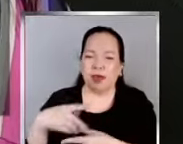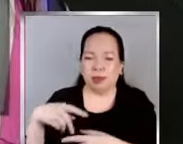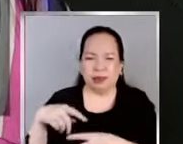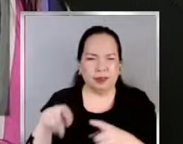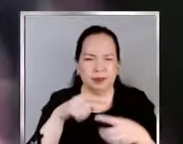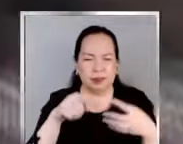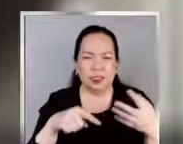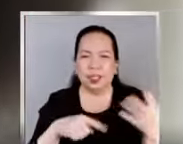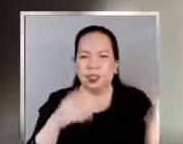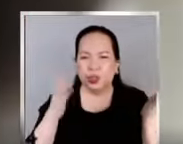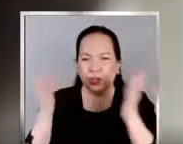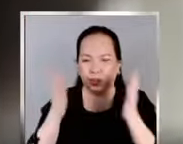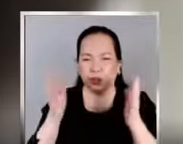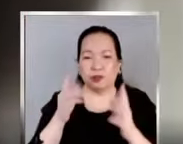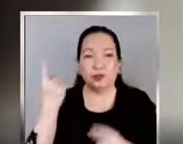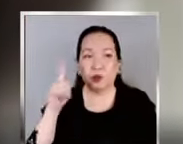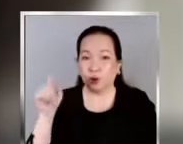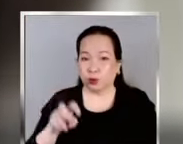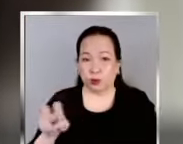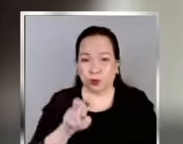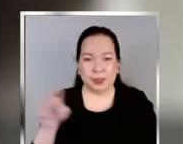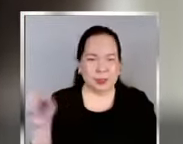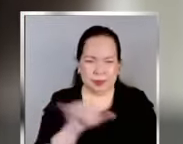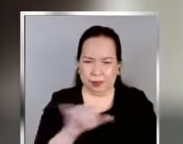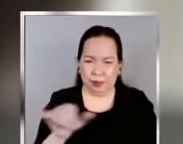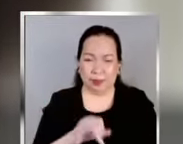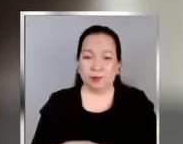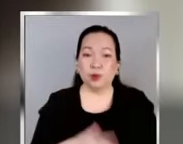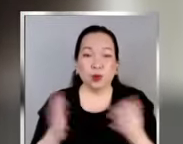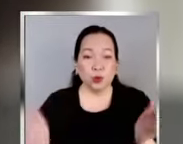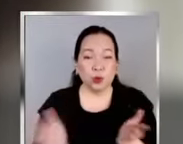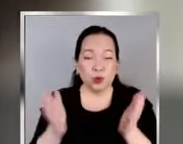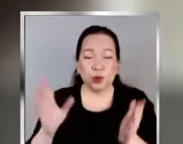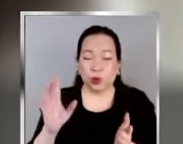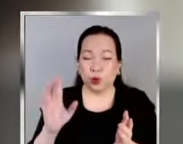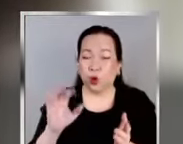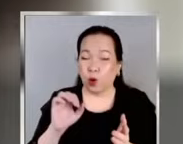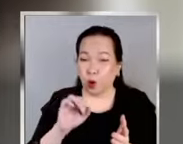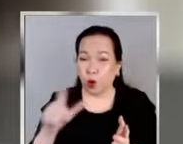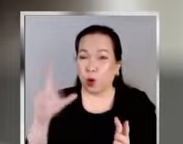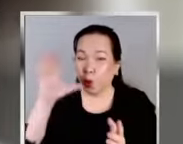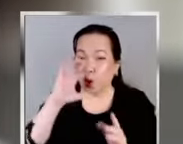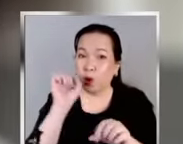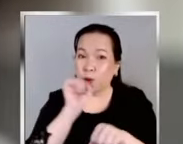and tourism. Hinihikayat ng DOLE ang mga job seekers na bisitahin ang